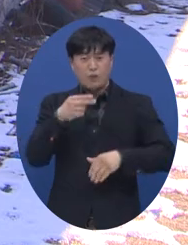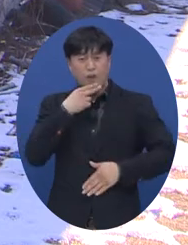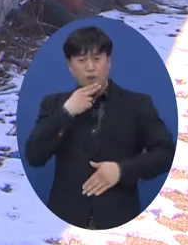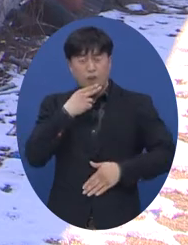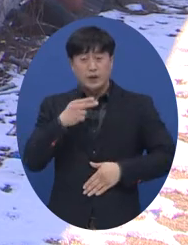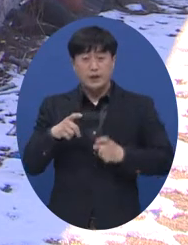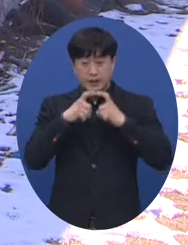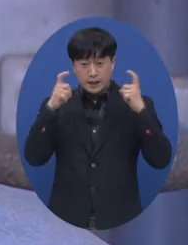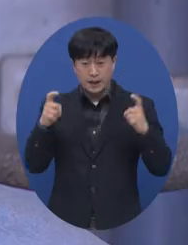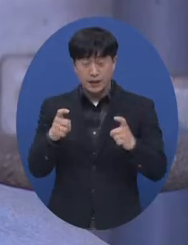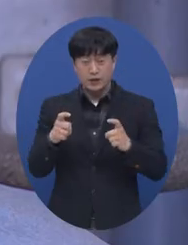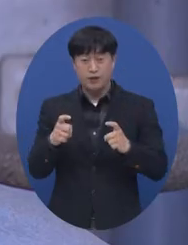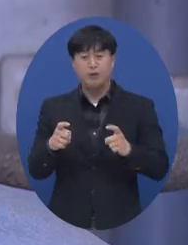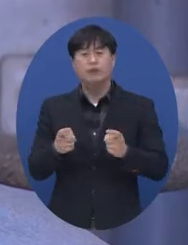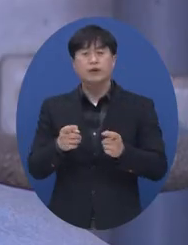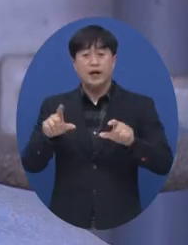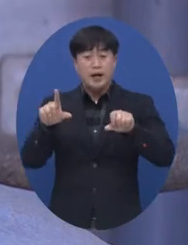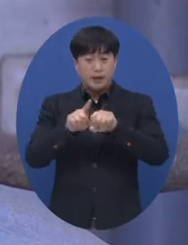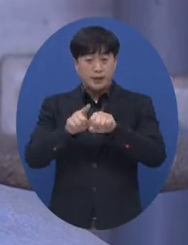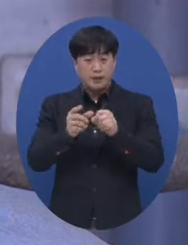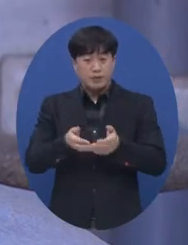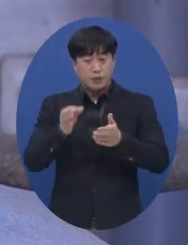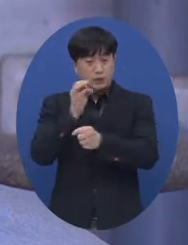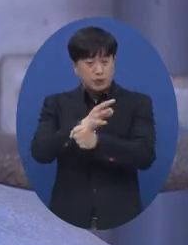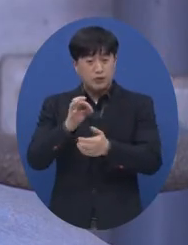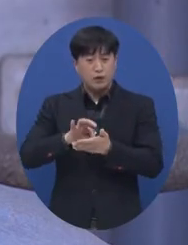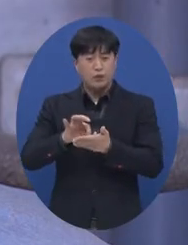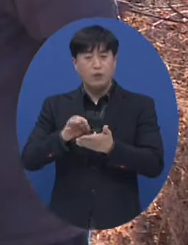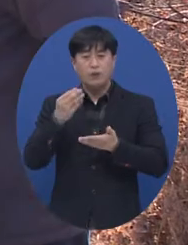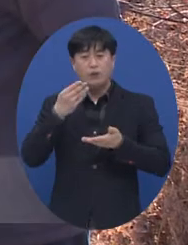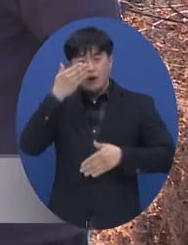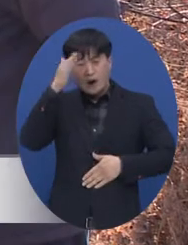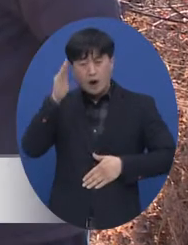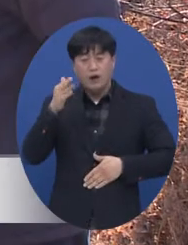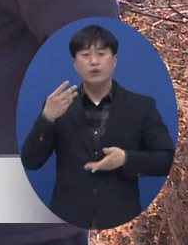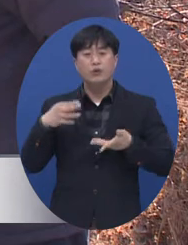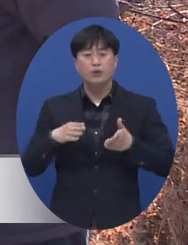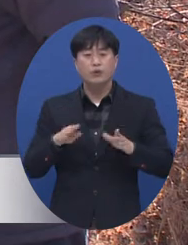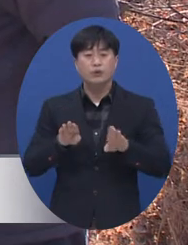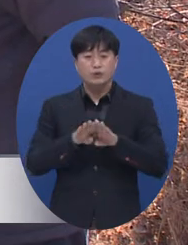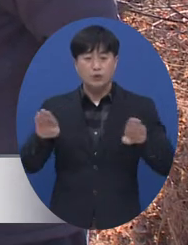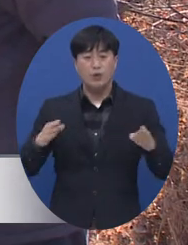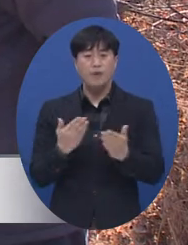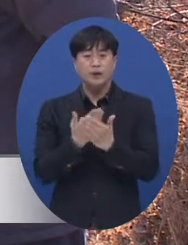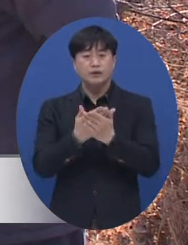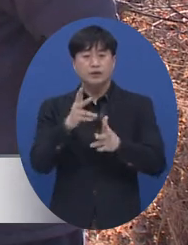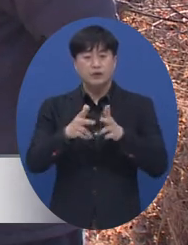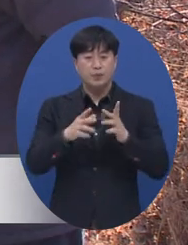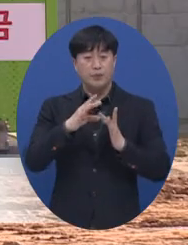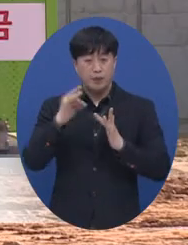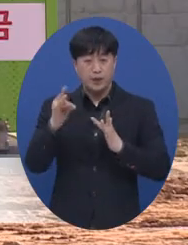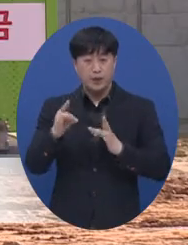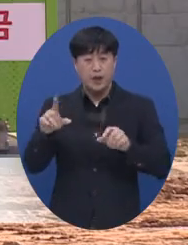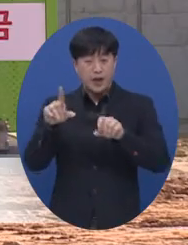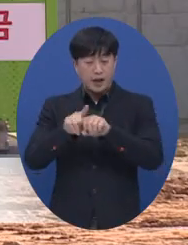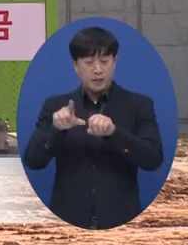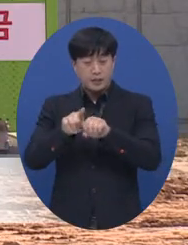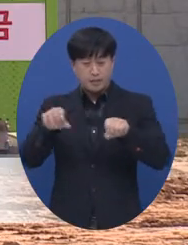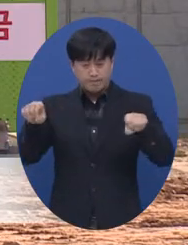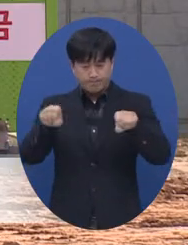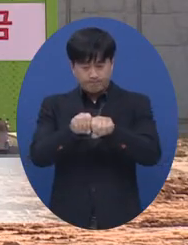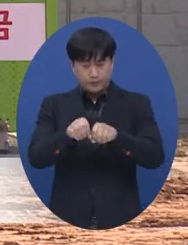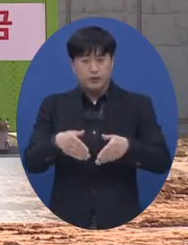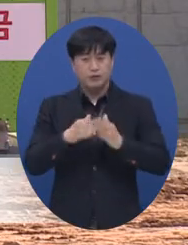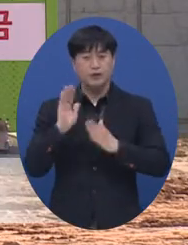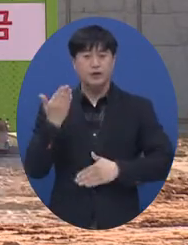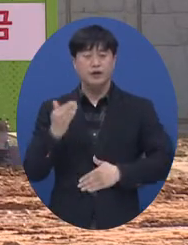들어오지 않아 주민들이 개별 가스통을 구매 사용합니다 다행히 경기도 지역 균형발전 사업 에 선정돼 lpg 배관